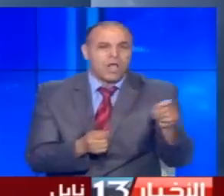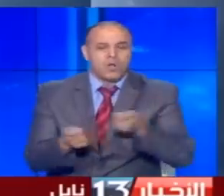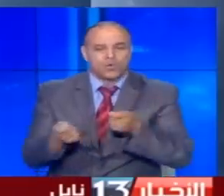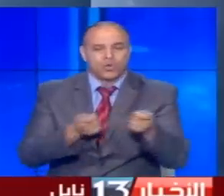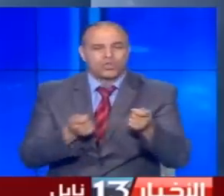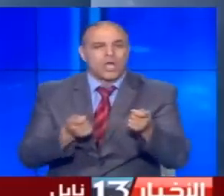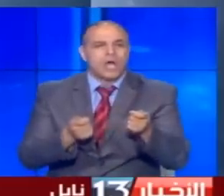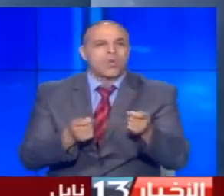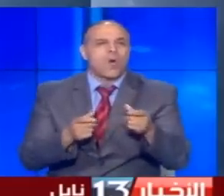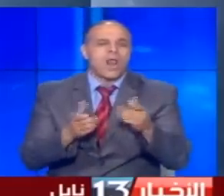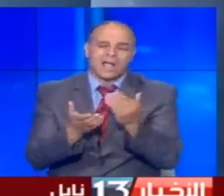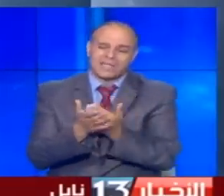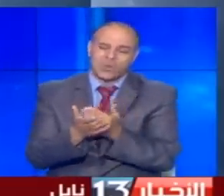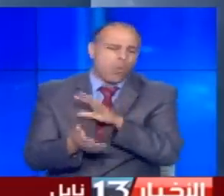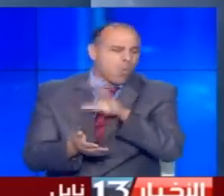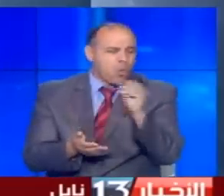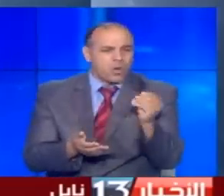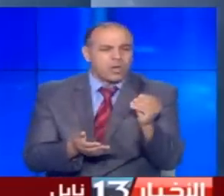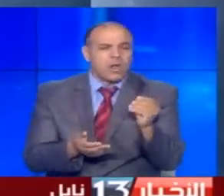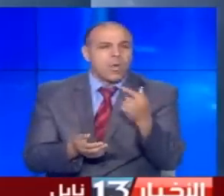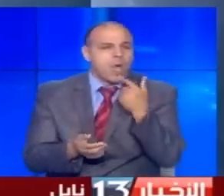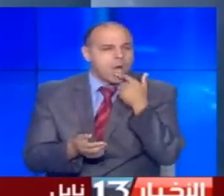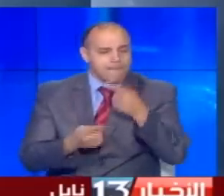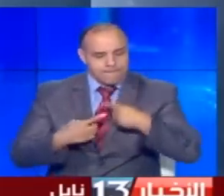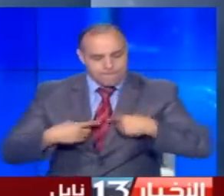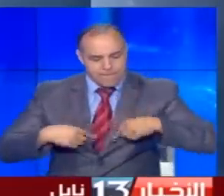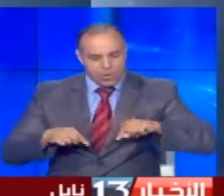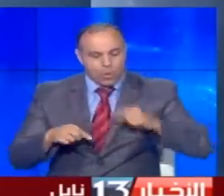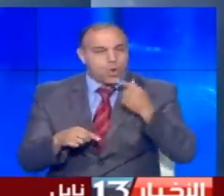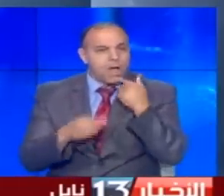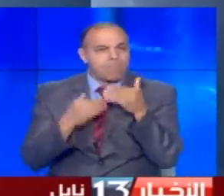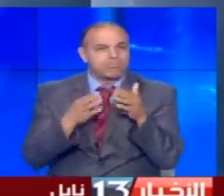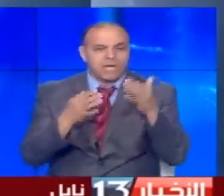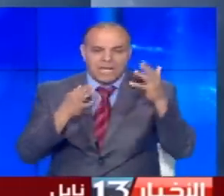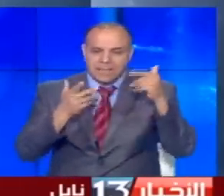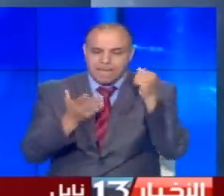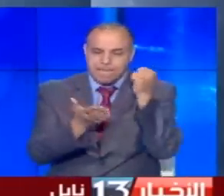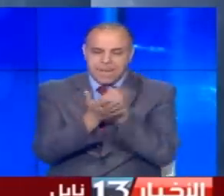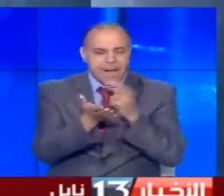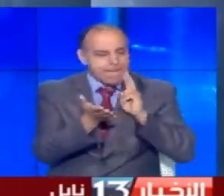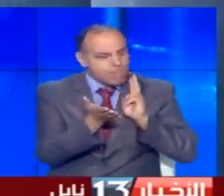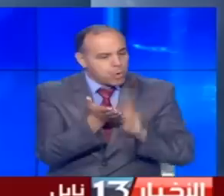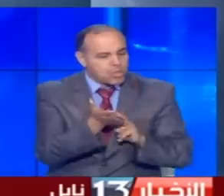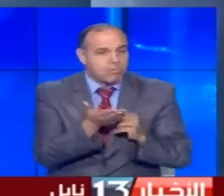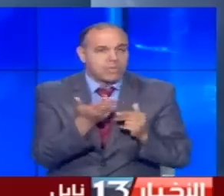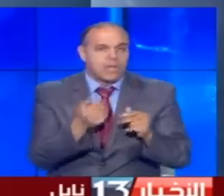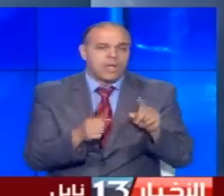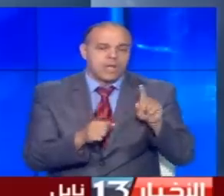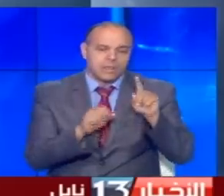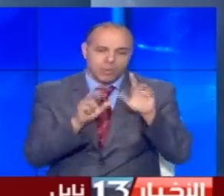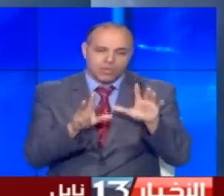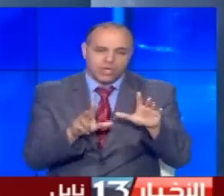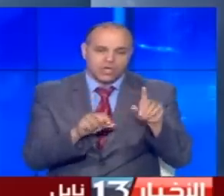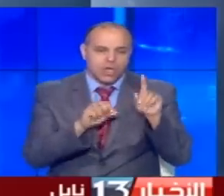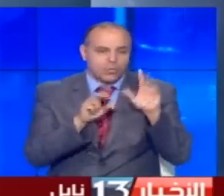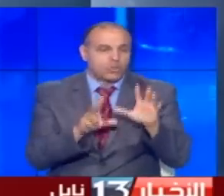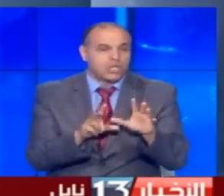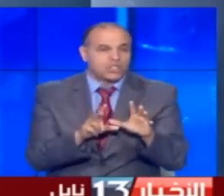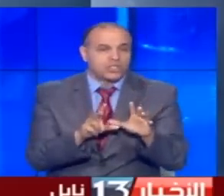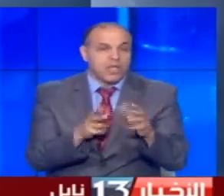والمؤسسات الاقتصاديه واقر المجلس ايضا فتح حساب بريدي تحت رقم ثمانيه عشر ثمانيه عشر